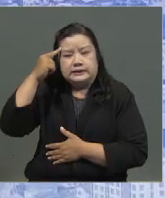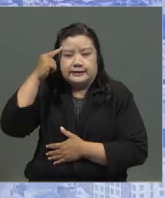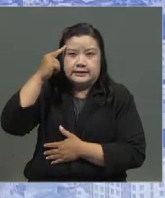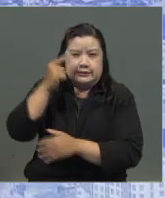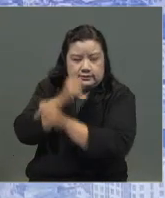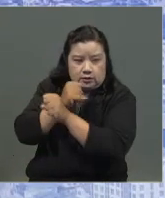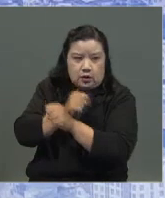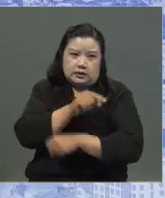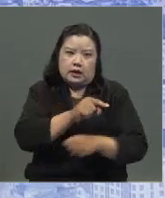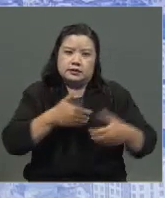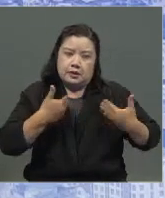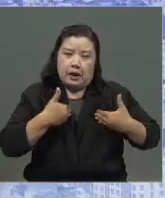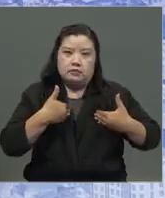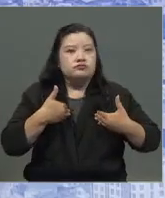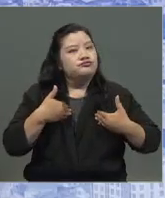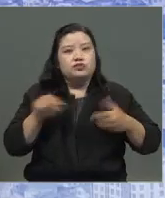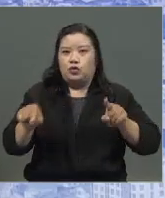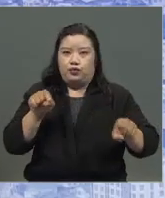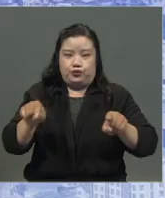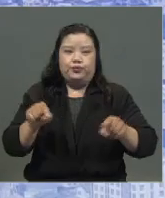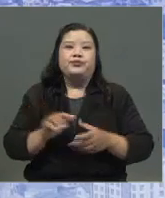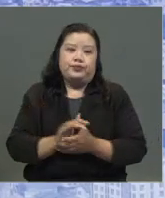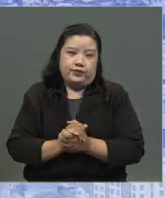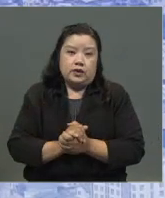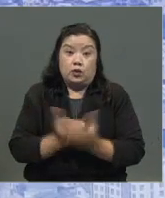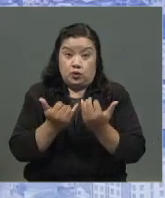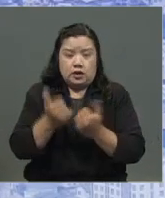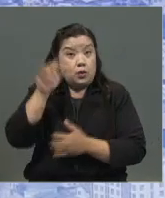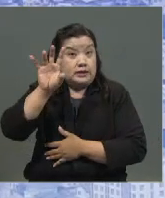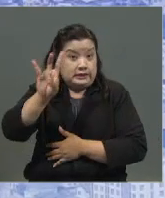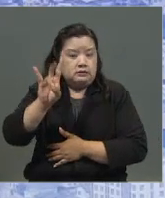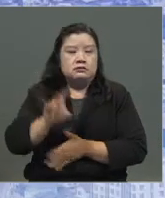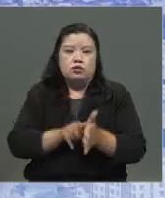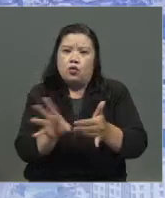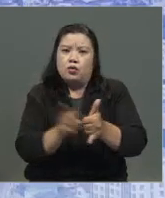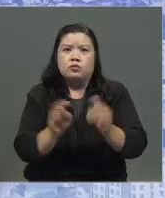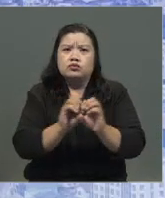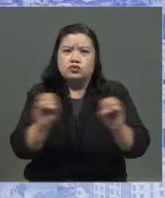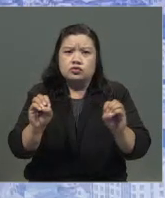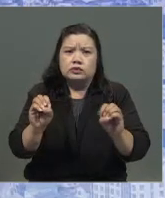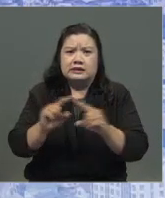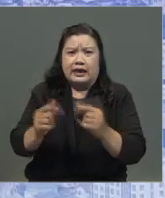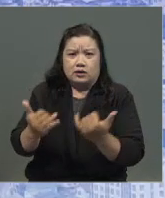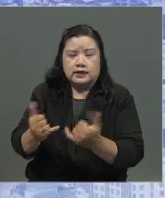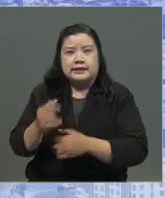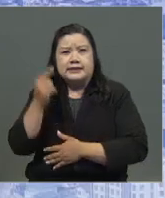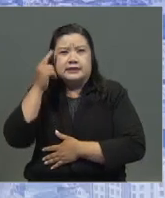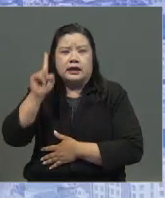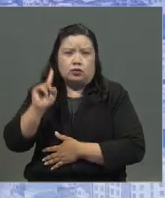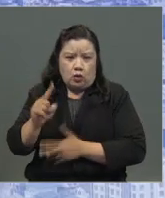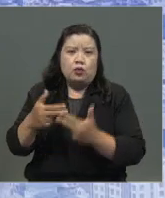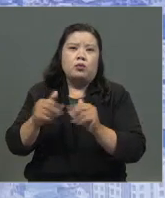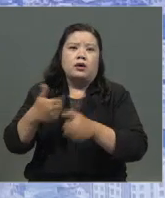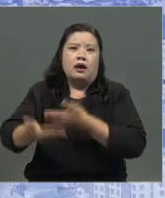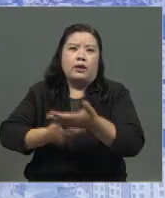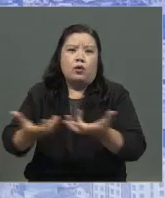อย่นี้เรายมตัวเลขทเป็ศูนยแค่ 7 วัน แต่วาเราตองมาผ่อนคลายแล้วก็จำเป็นครัเพระว่า พีน